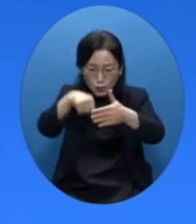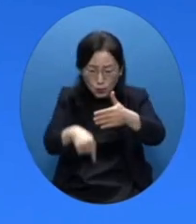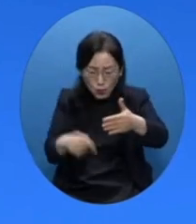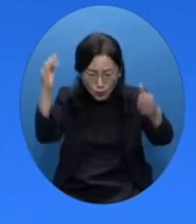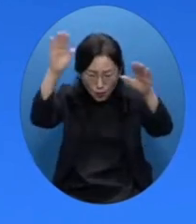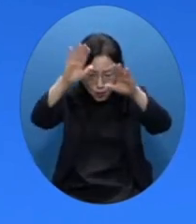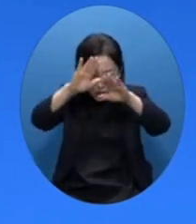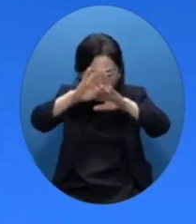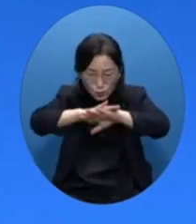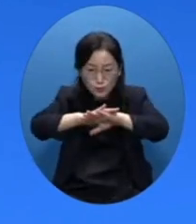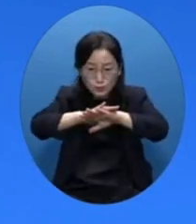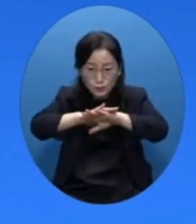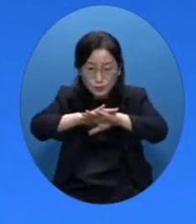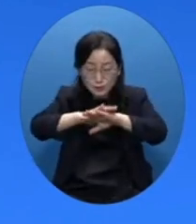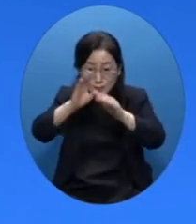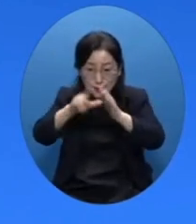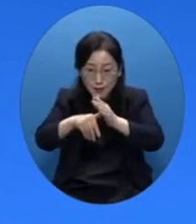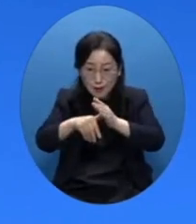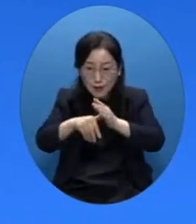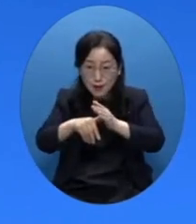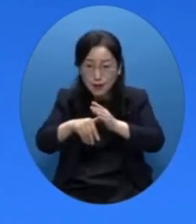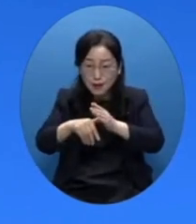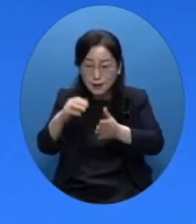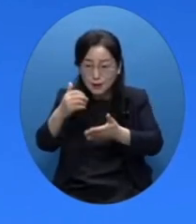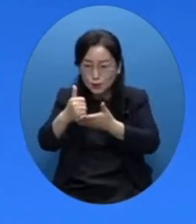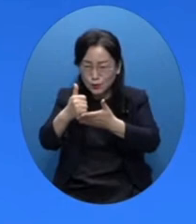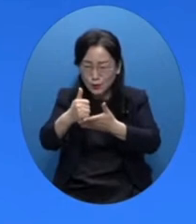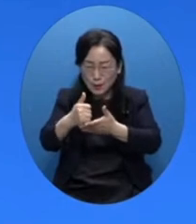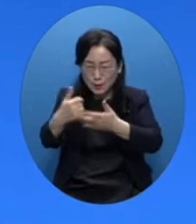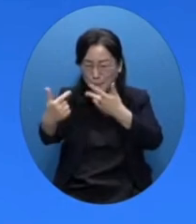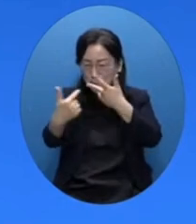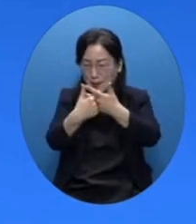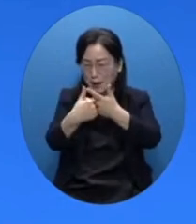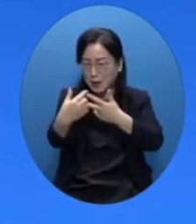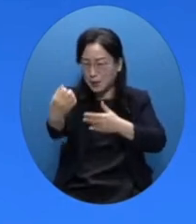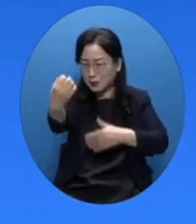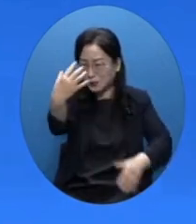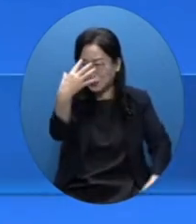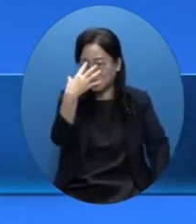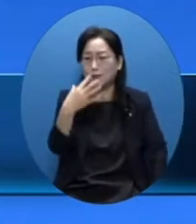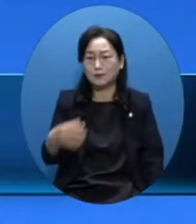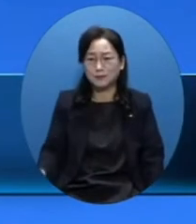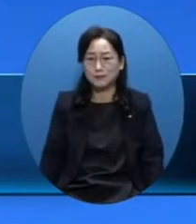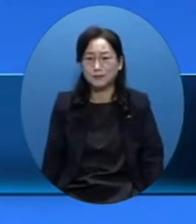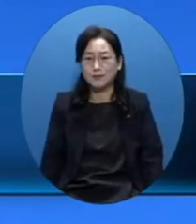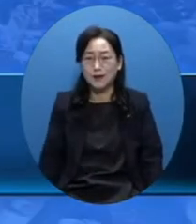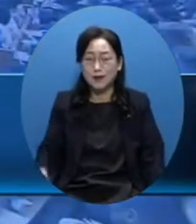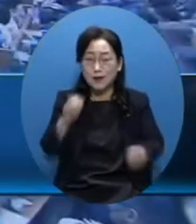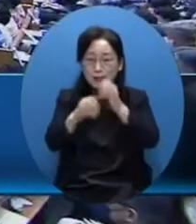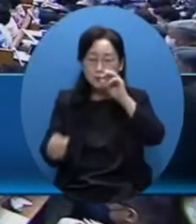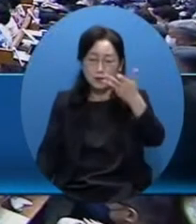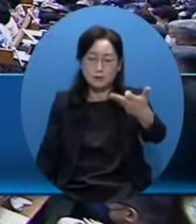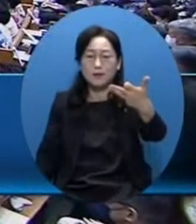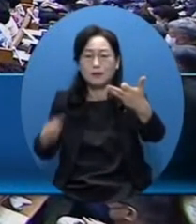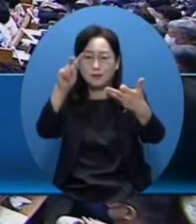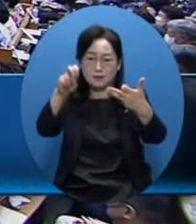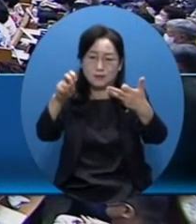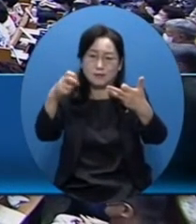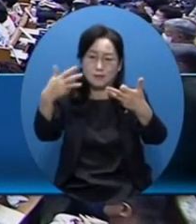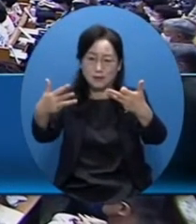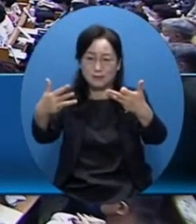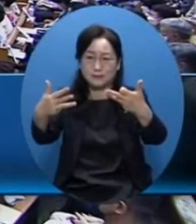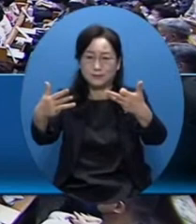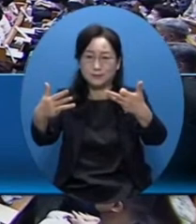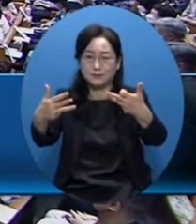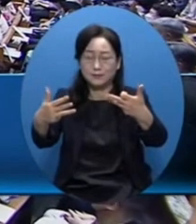어둠을 가졌을 때의 그 때 의 취미 듯 풀어줘 주시는 것입니다 18 심화편 20 팔짜